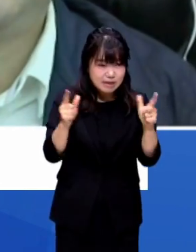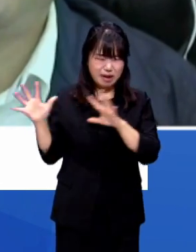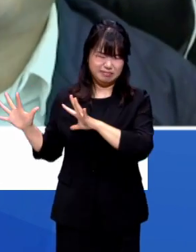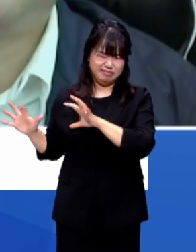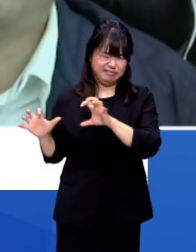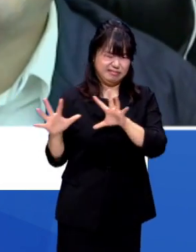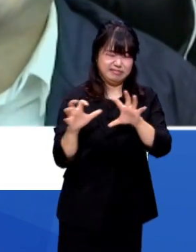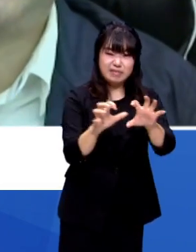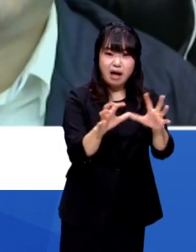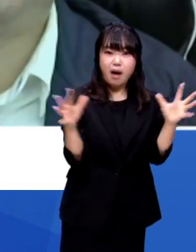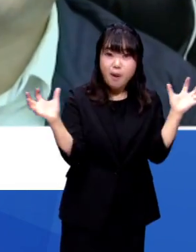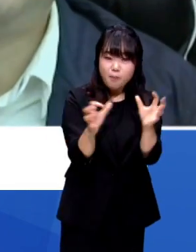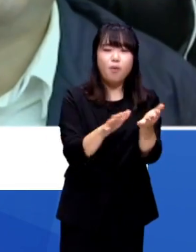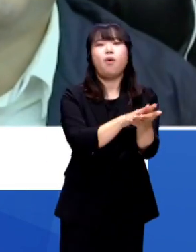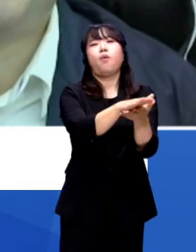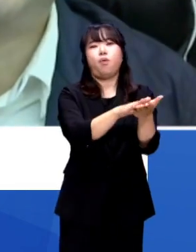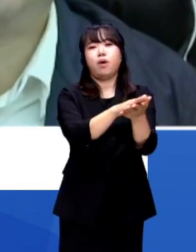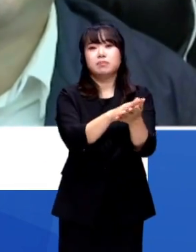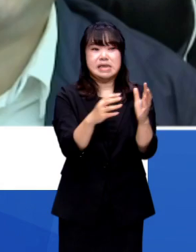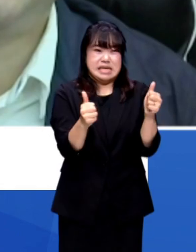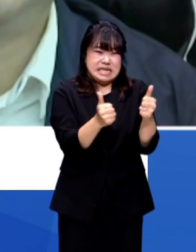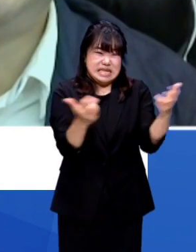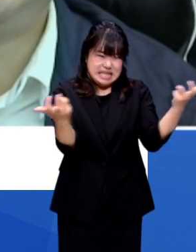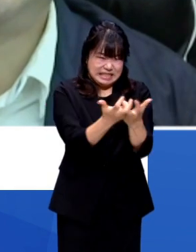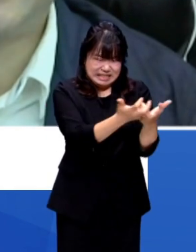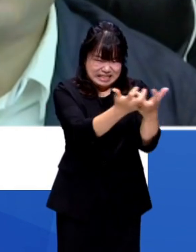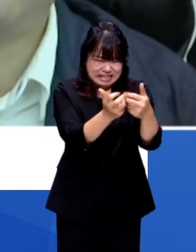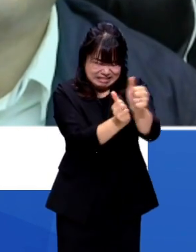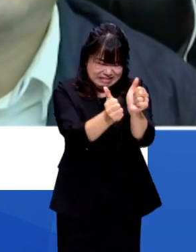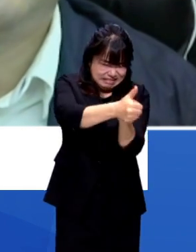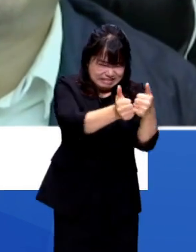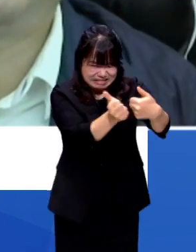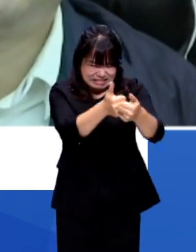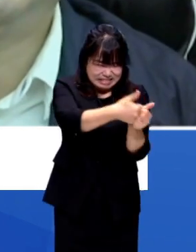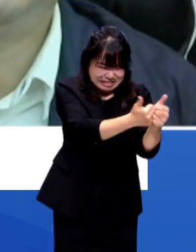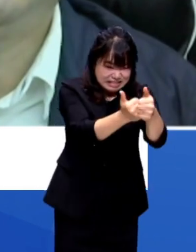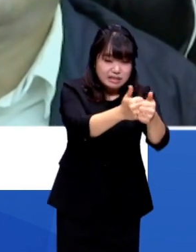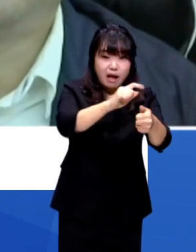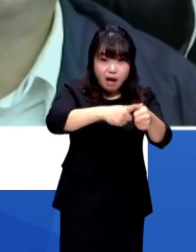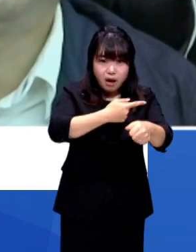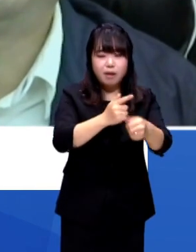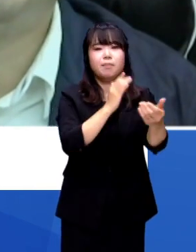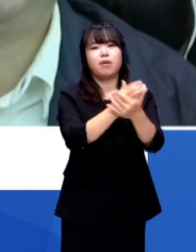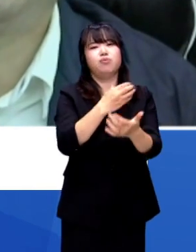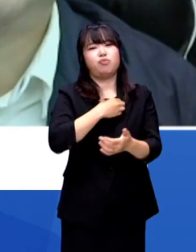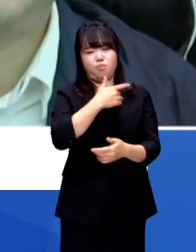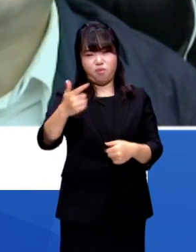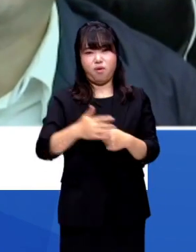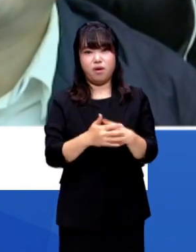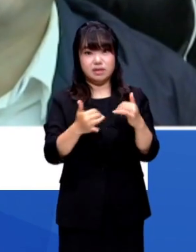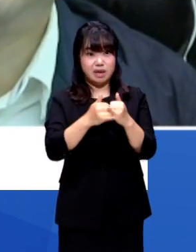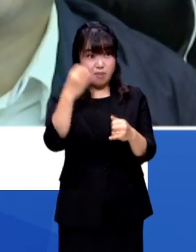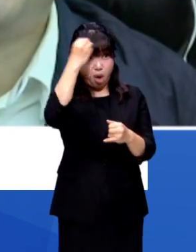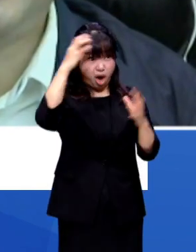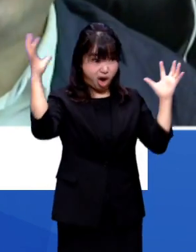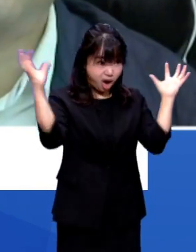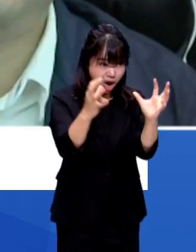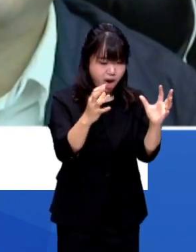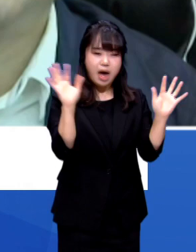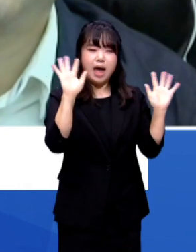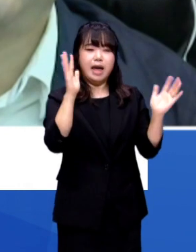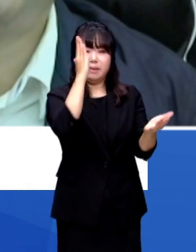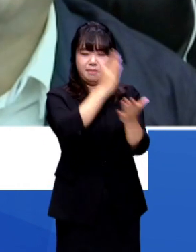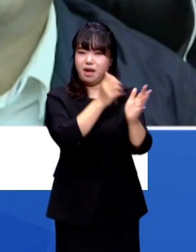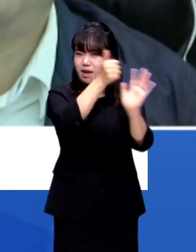데에서는 보행자끼리도 큰 위험이 발생할 수 있다는 인식을 하고 앞으로는 너무 높은 밀도가 생기는 곳은 좀